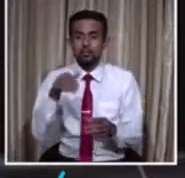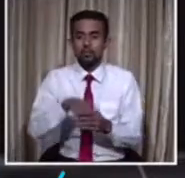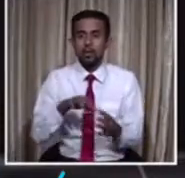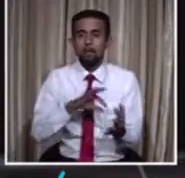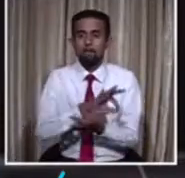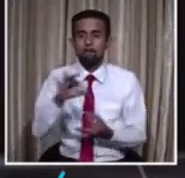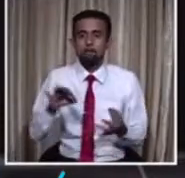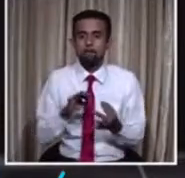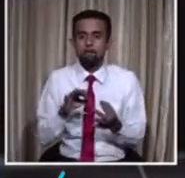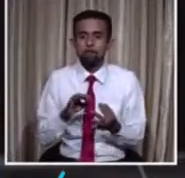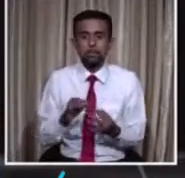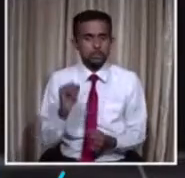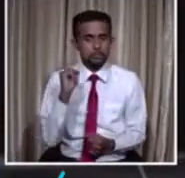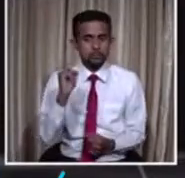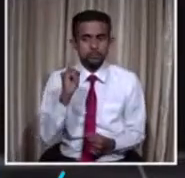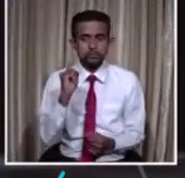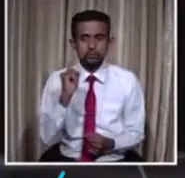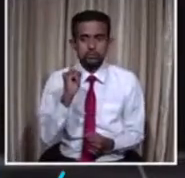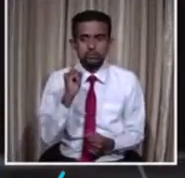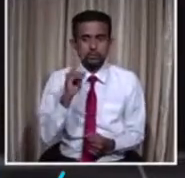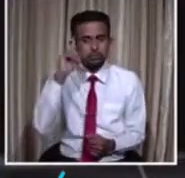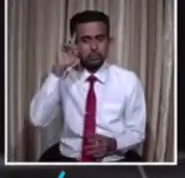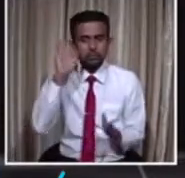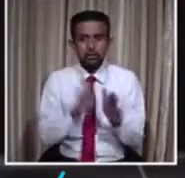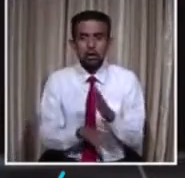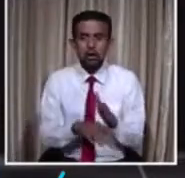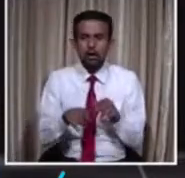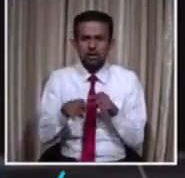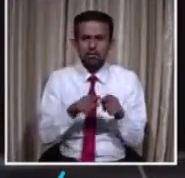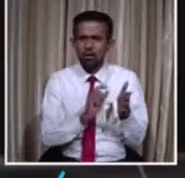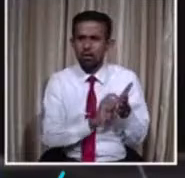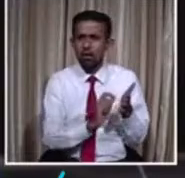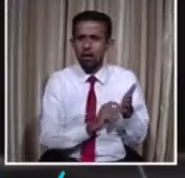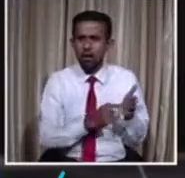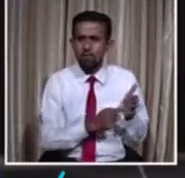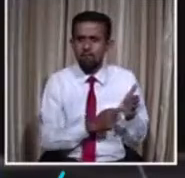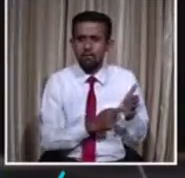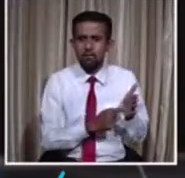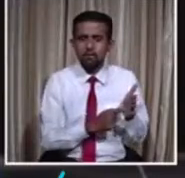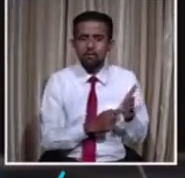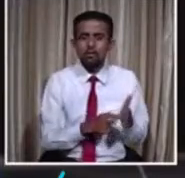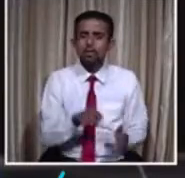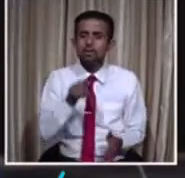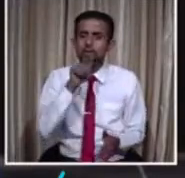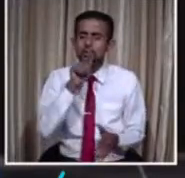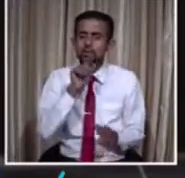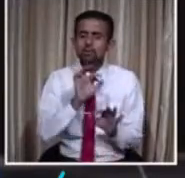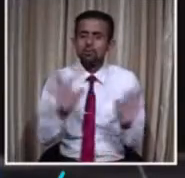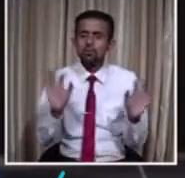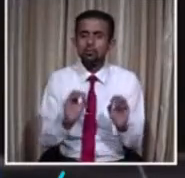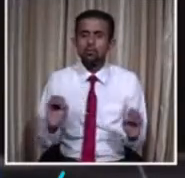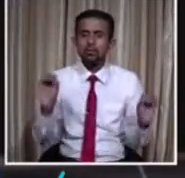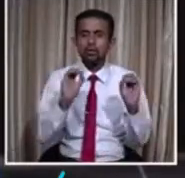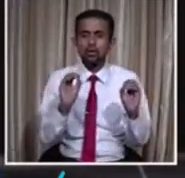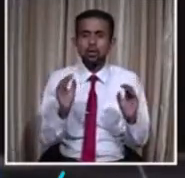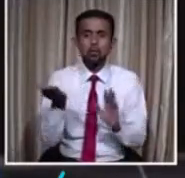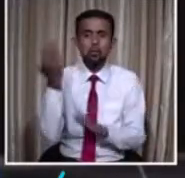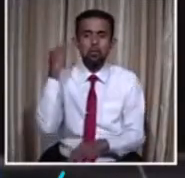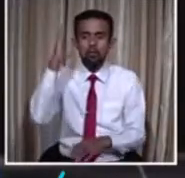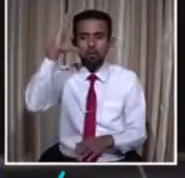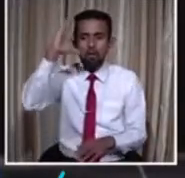terwadi tahani kerana, ikut balas sepil kul kono mau doang ya katirah. Tapi ia mungkin Twitter agak demenai ni. Pasukan dah